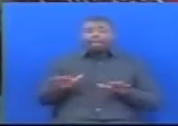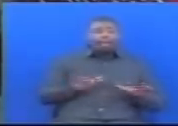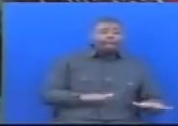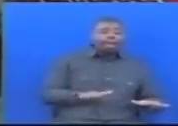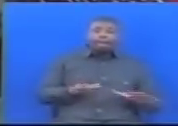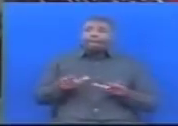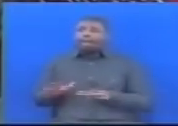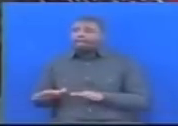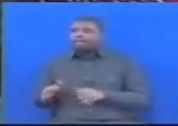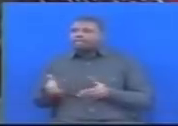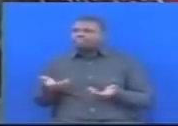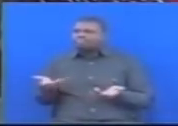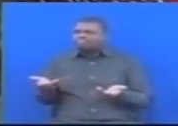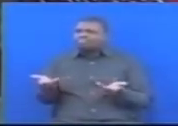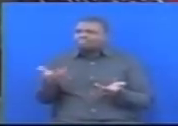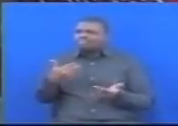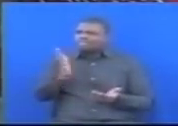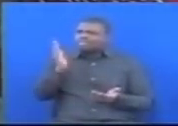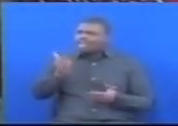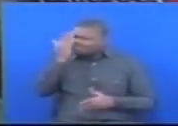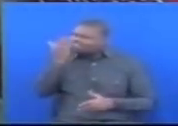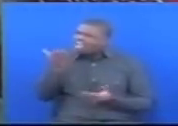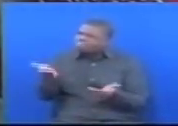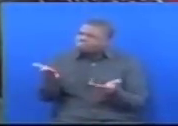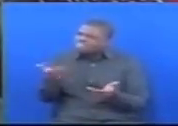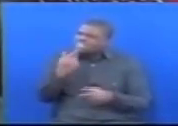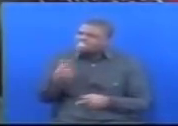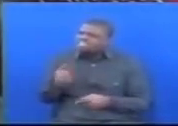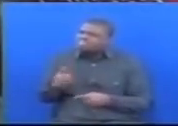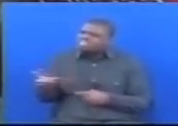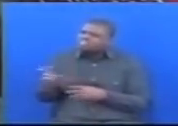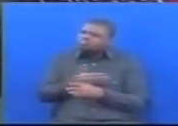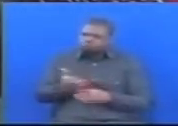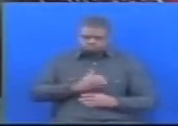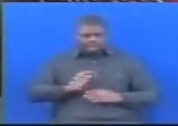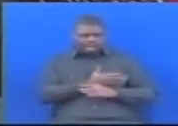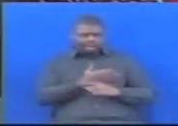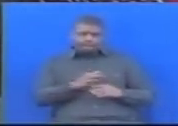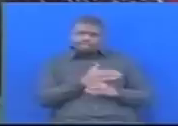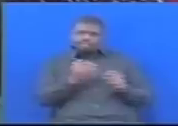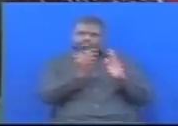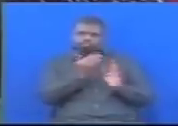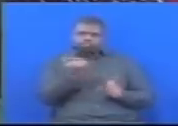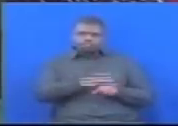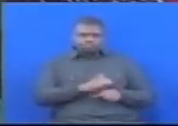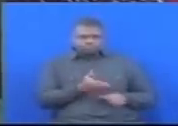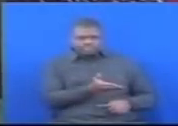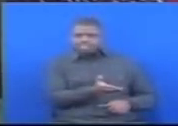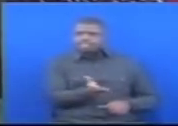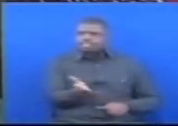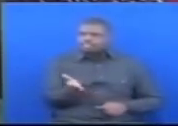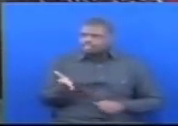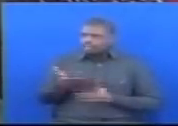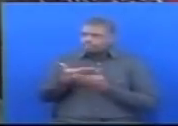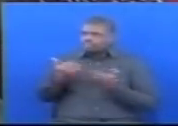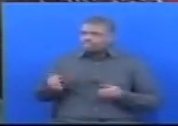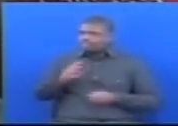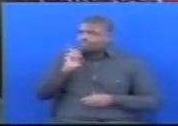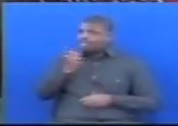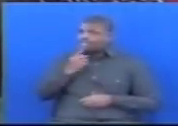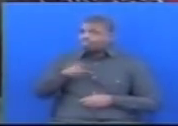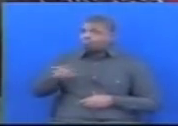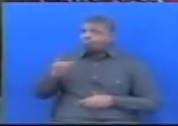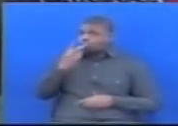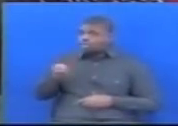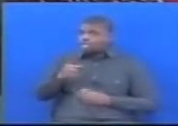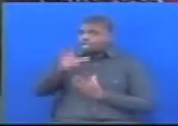kufahamu serikali ina commitment gani juu ya kukarabati miundombinu hii, kwa sababu majibu ya naibu waziri